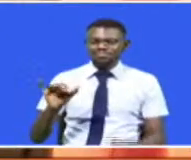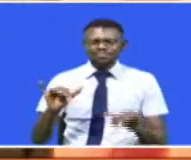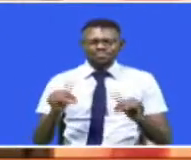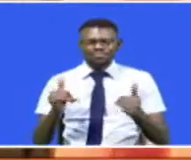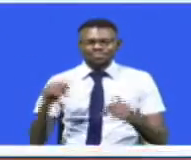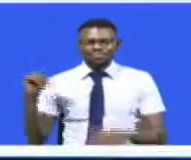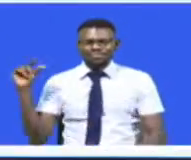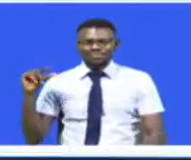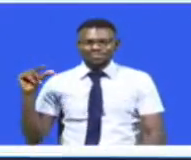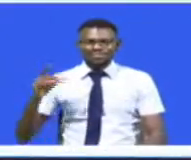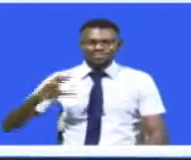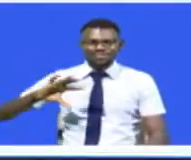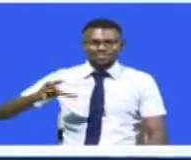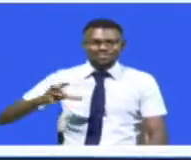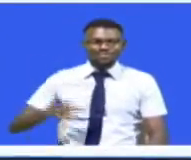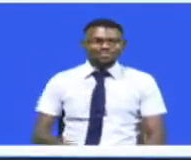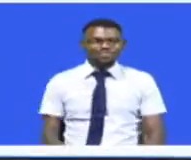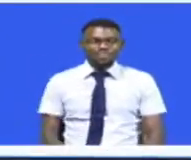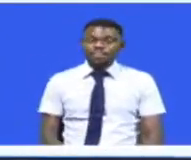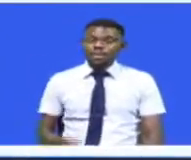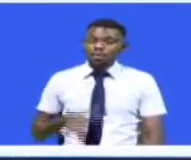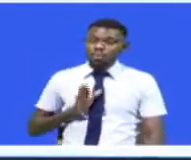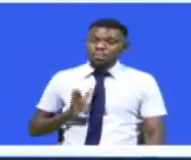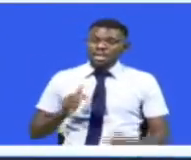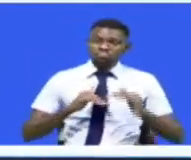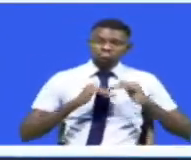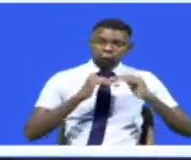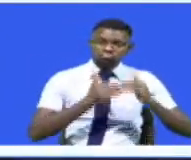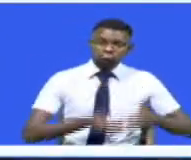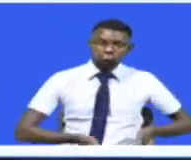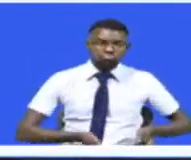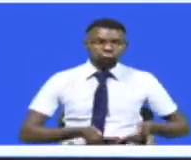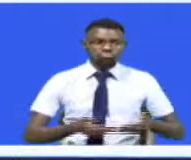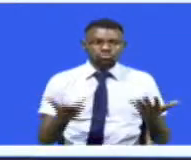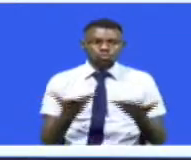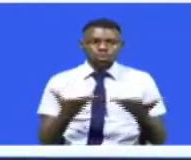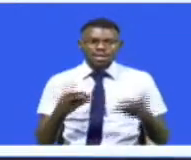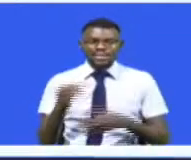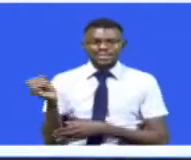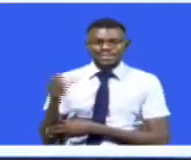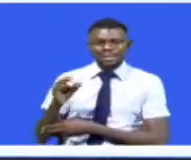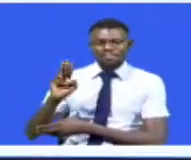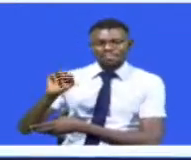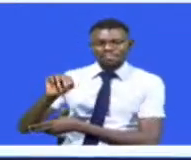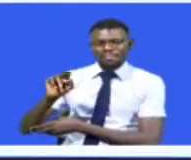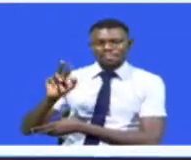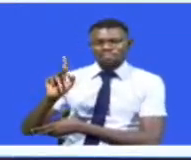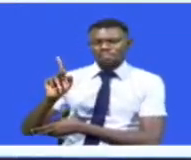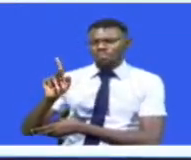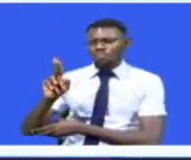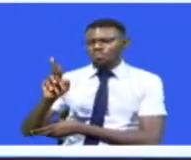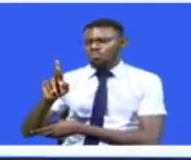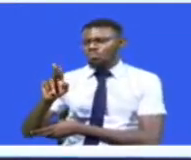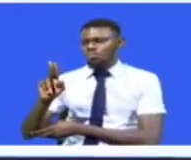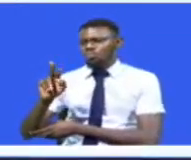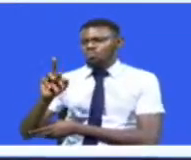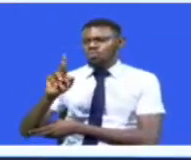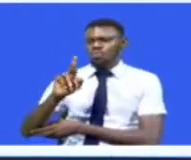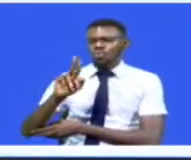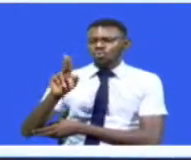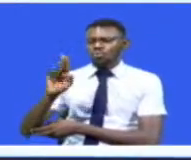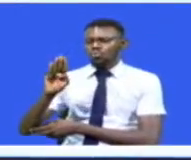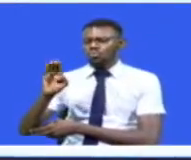Garissa. Akina mama wajawazito katika mtaa wa mabanda wa Mukuru kwa Reuben hapa Nairobi wana kila sababu